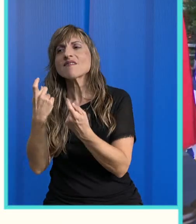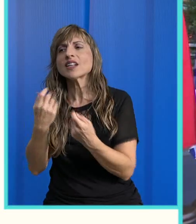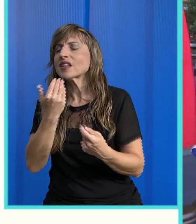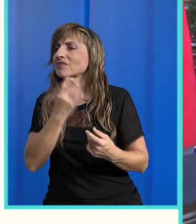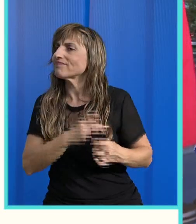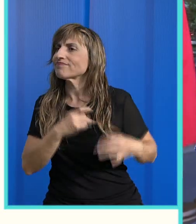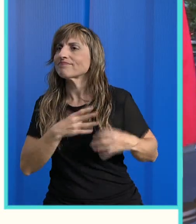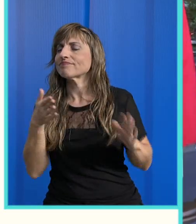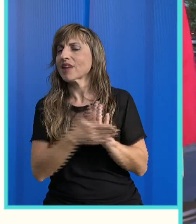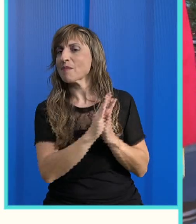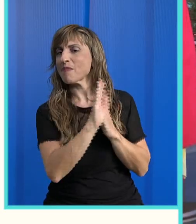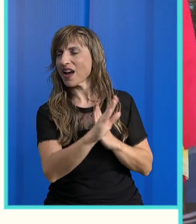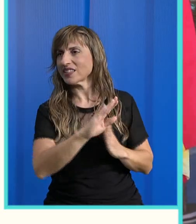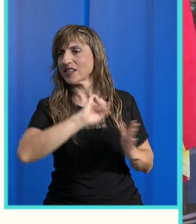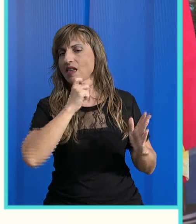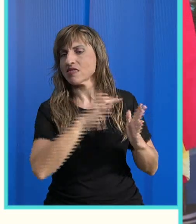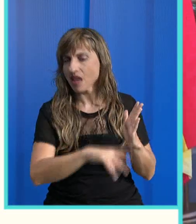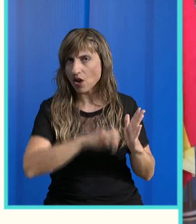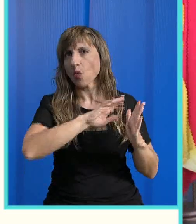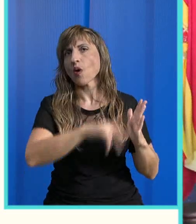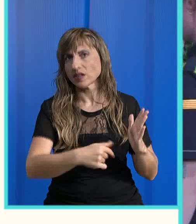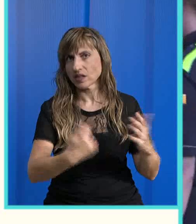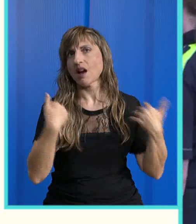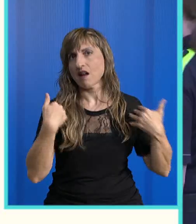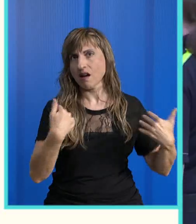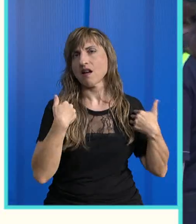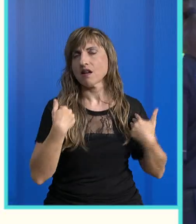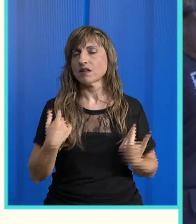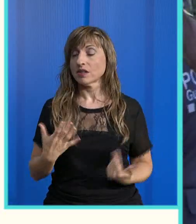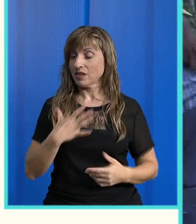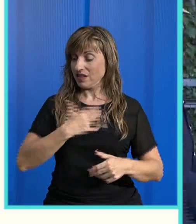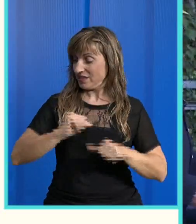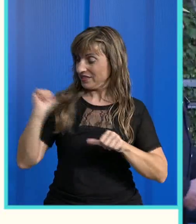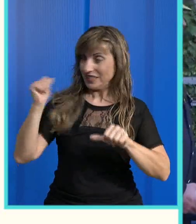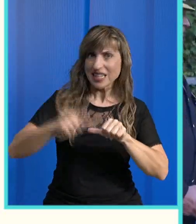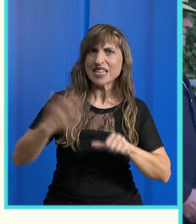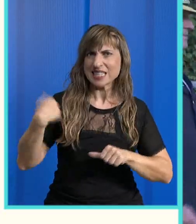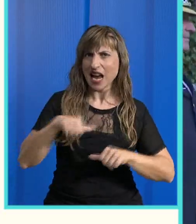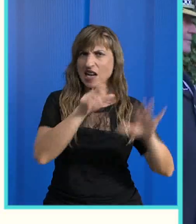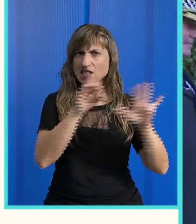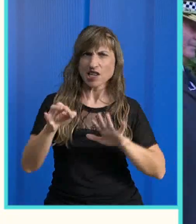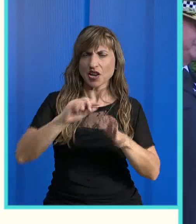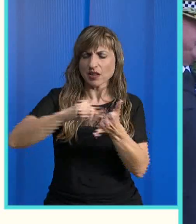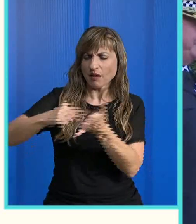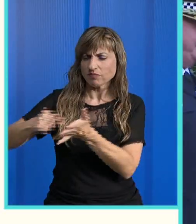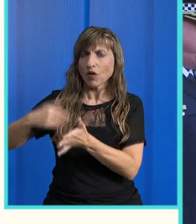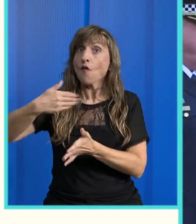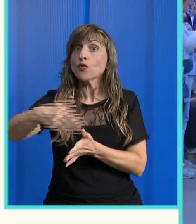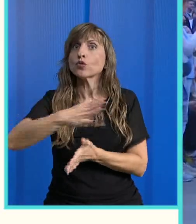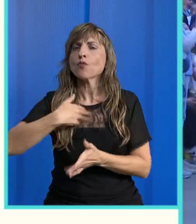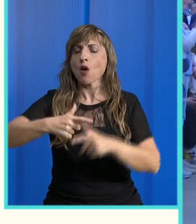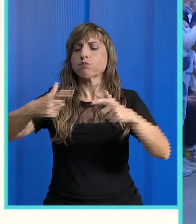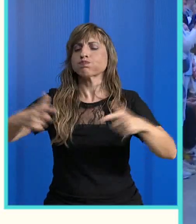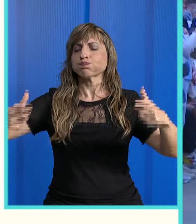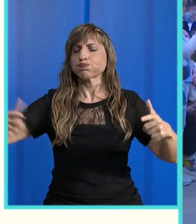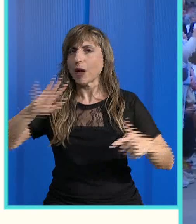pateixen delinqüència. Tancac és alcalde assegura que incorporat una seixantena d'agents al cos i en un futur vol augmentar-ne el nombre 5 en